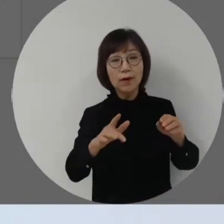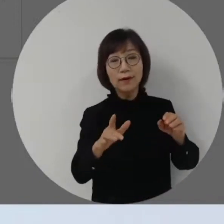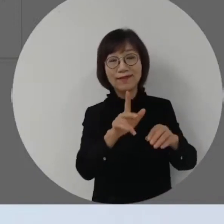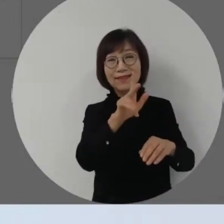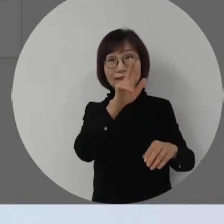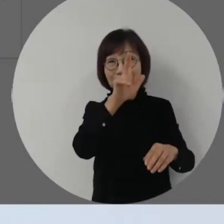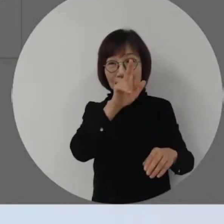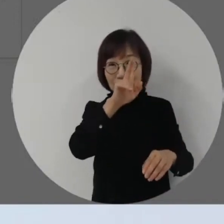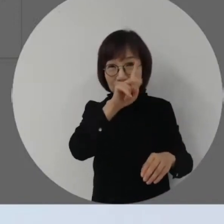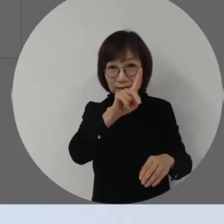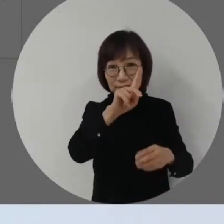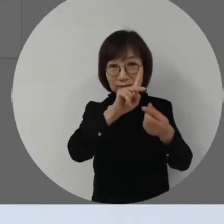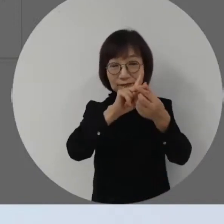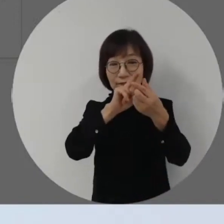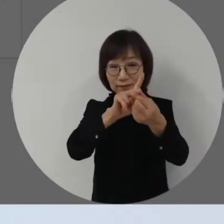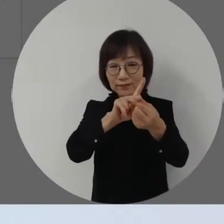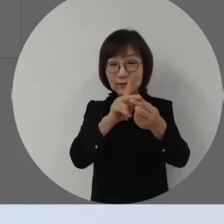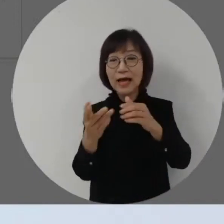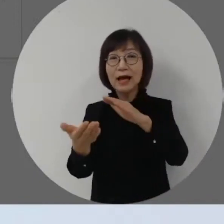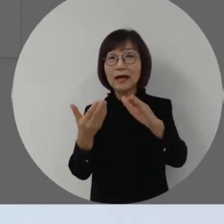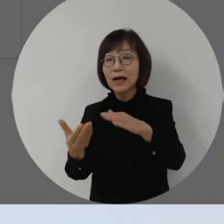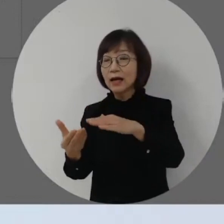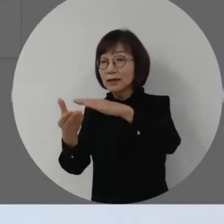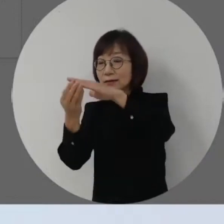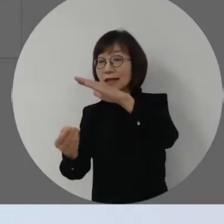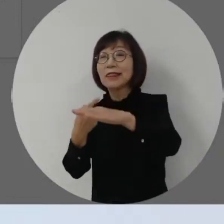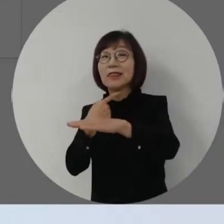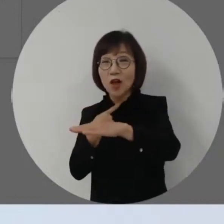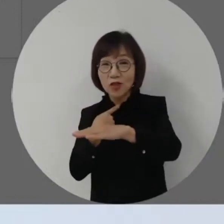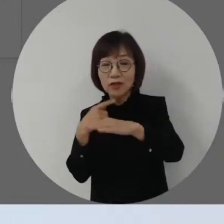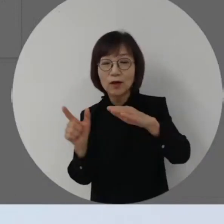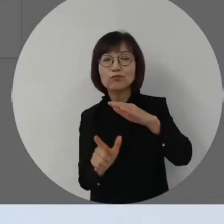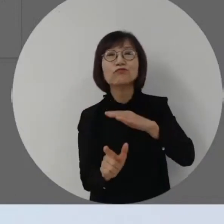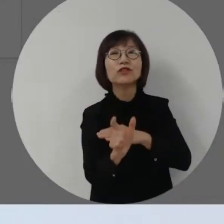또는 바로 컨트롤 V 눌러주셔도 되겠습니다.